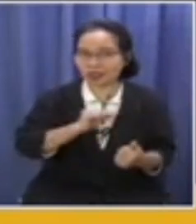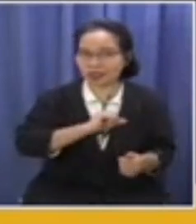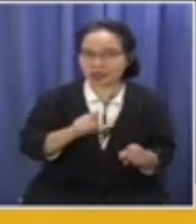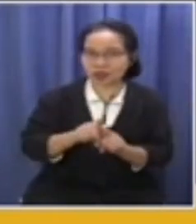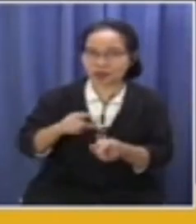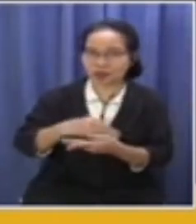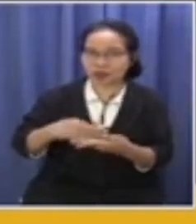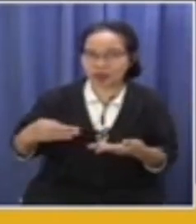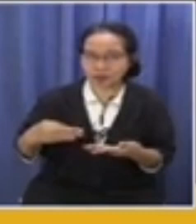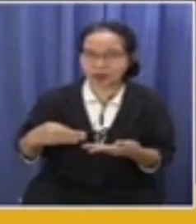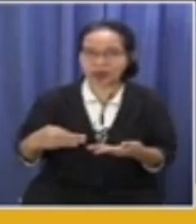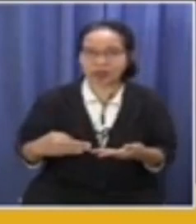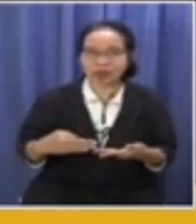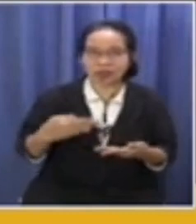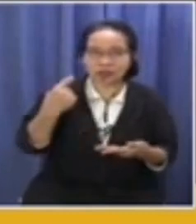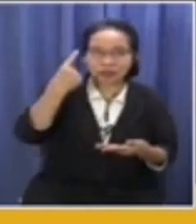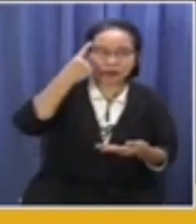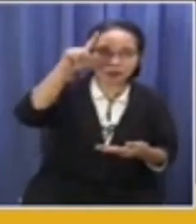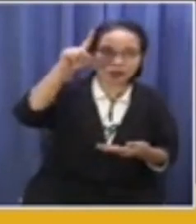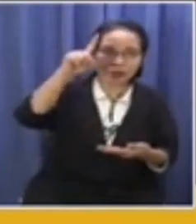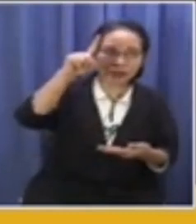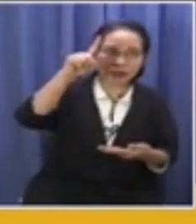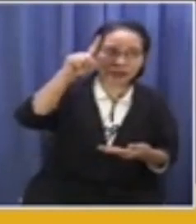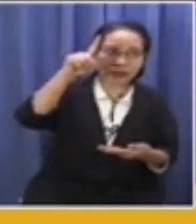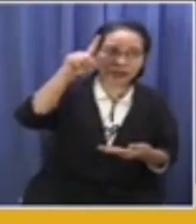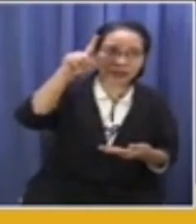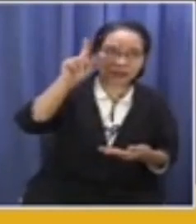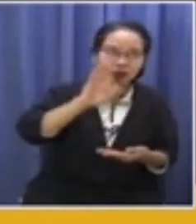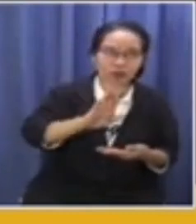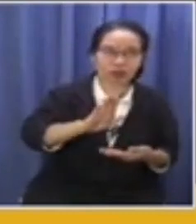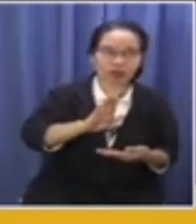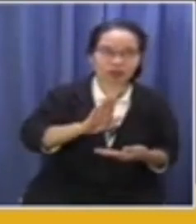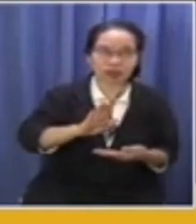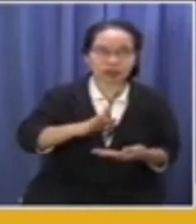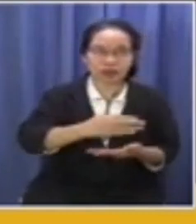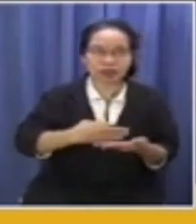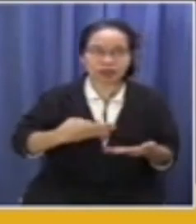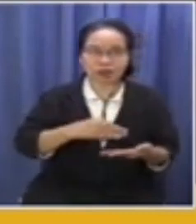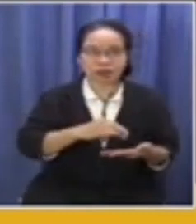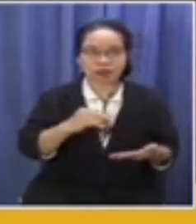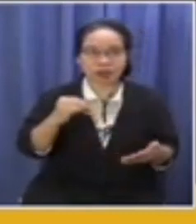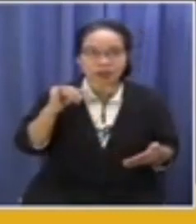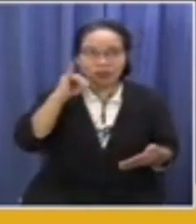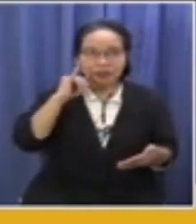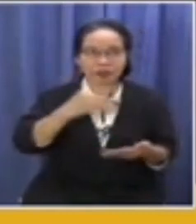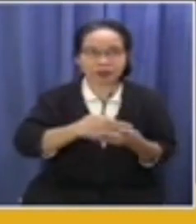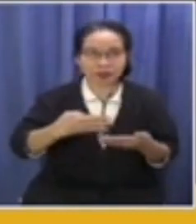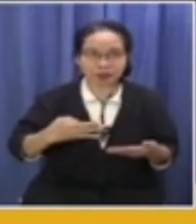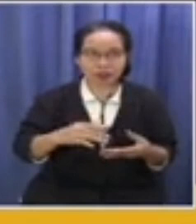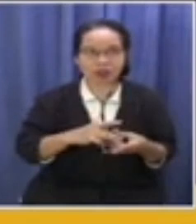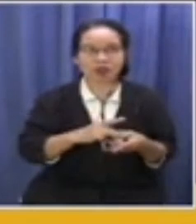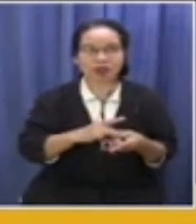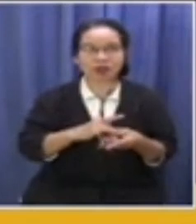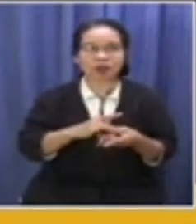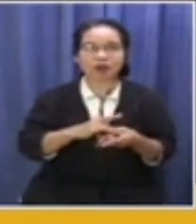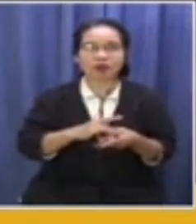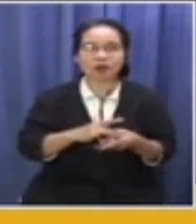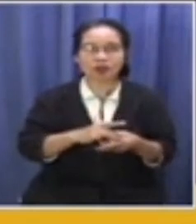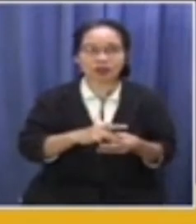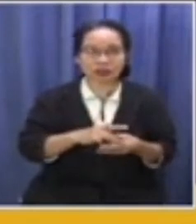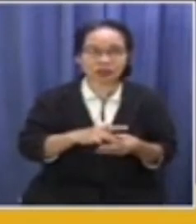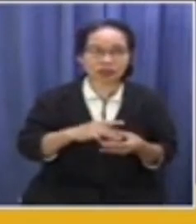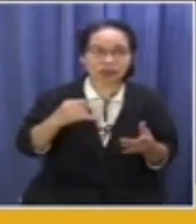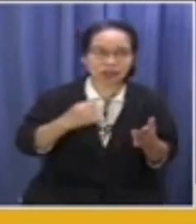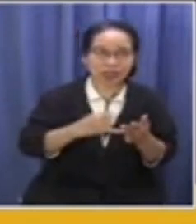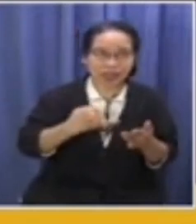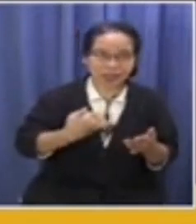Pablo sapagkat ang aking ipinatawad naman kung ako'y nagpapatawad ng anuman ay dahil sa